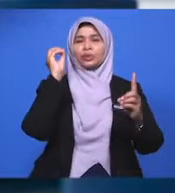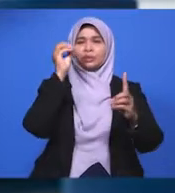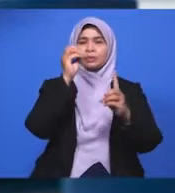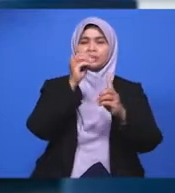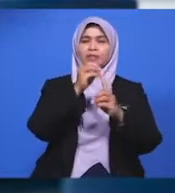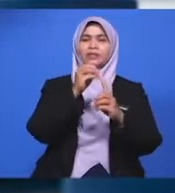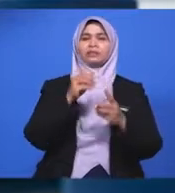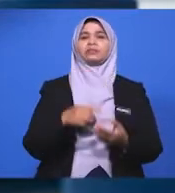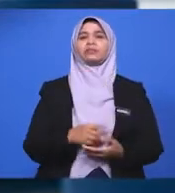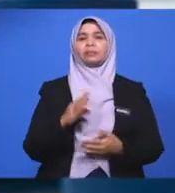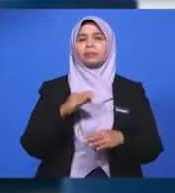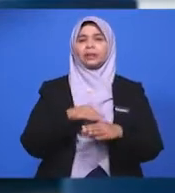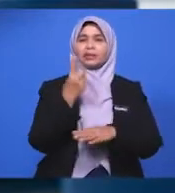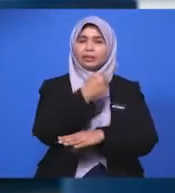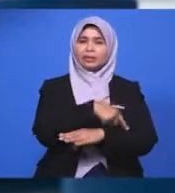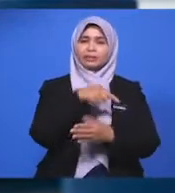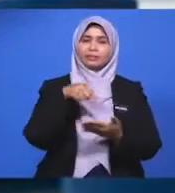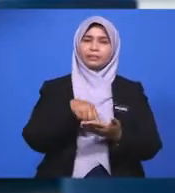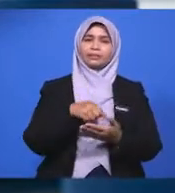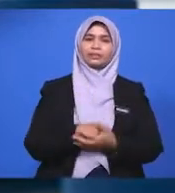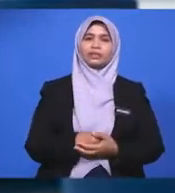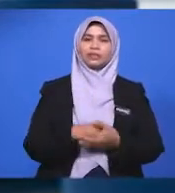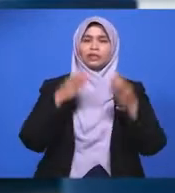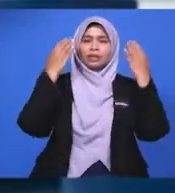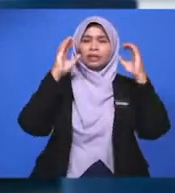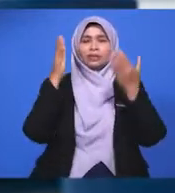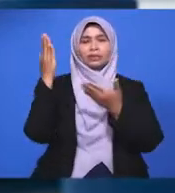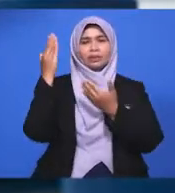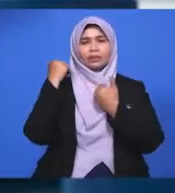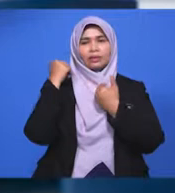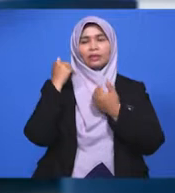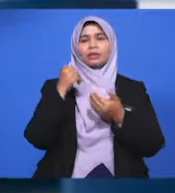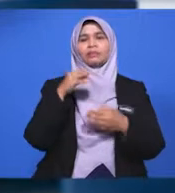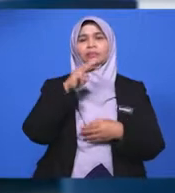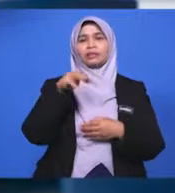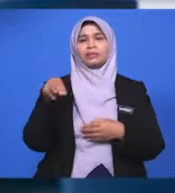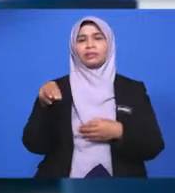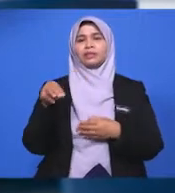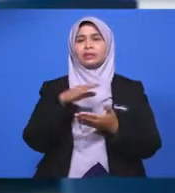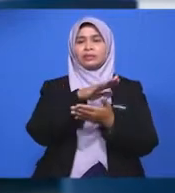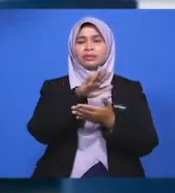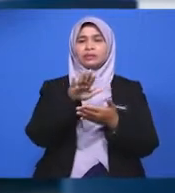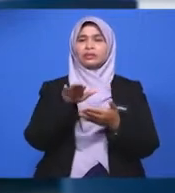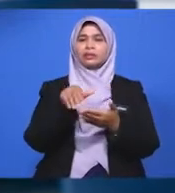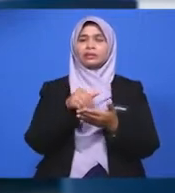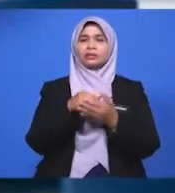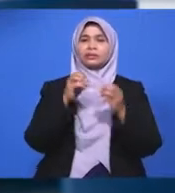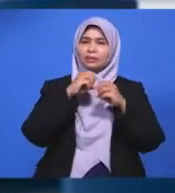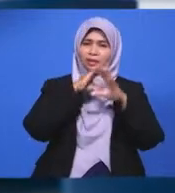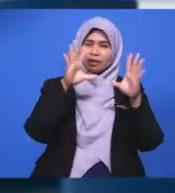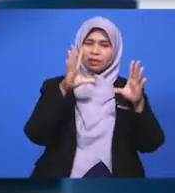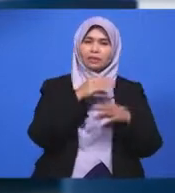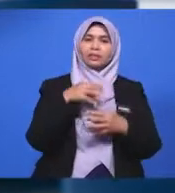objektif pembelajaran pada hari ini. Cikgu berharap agar murid-murid semua jelas